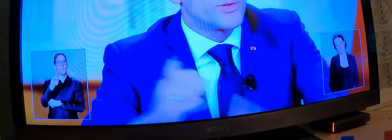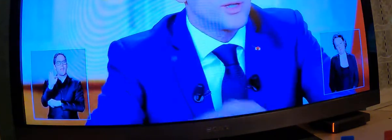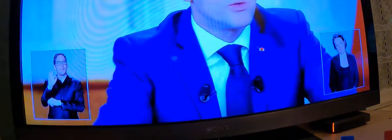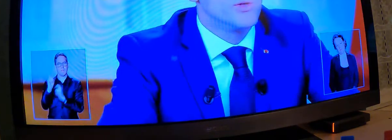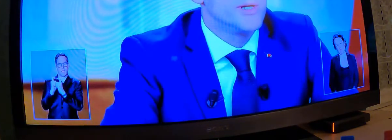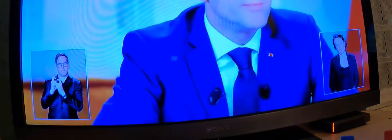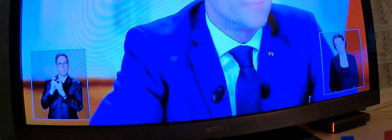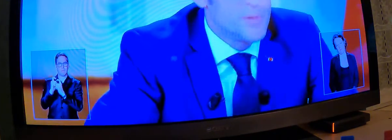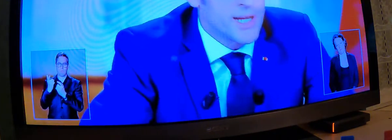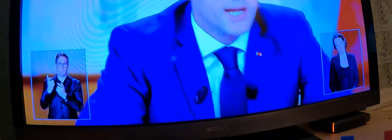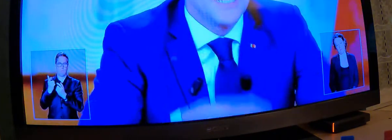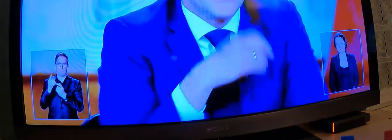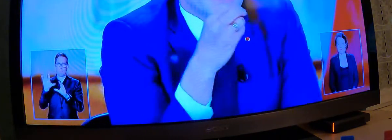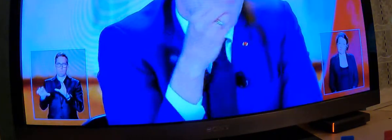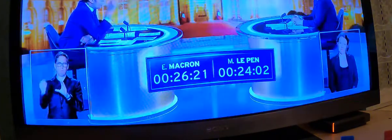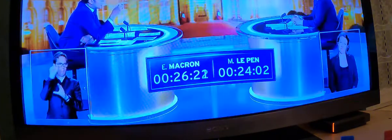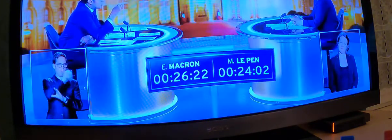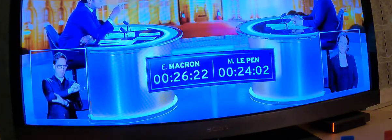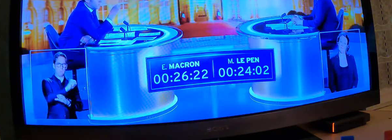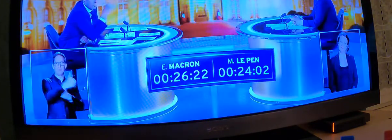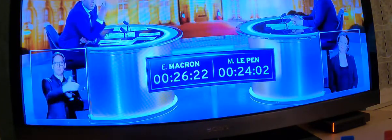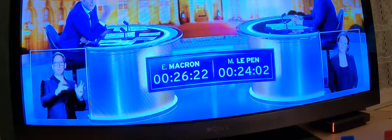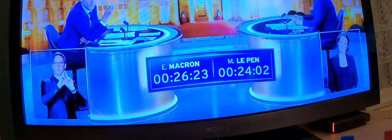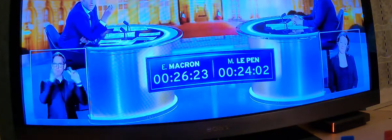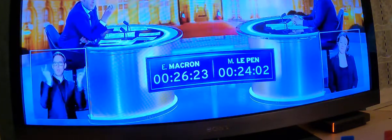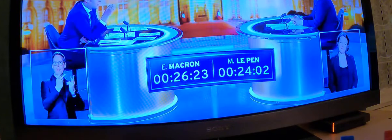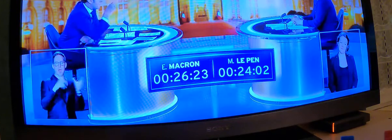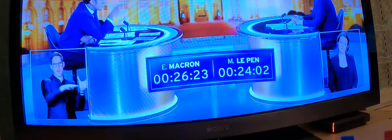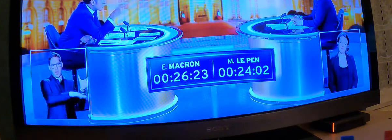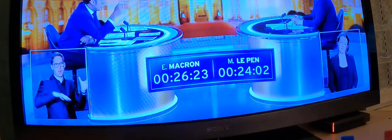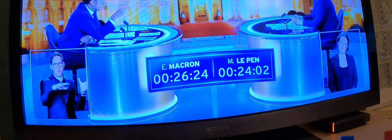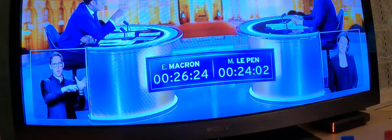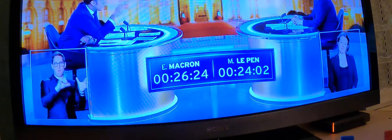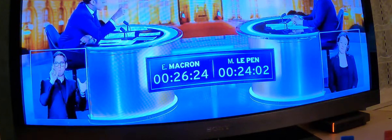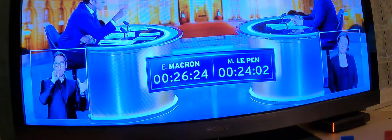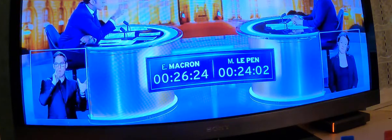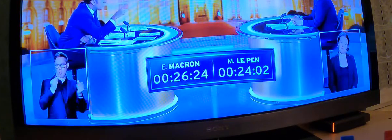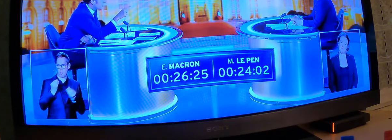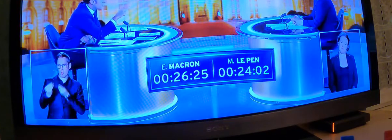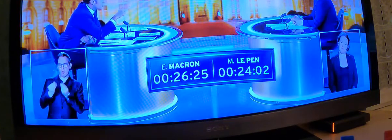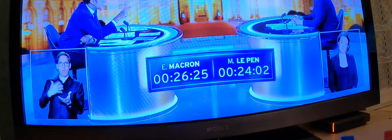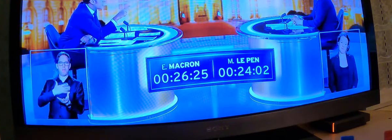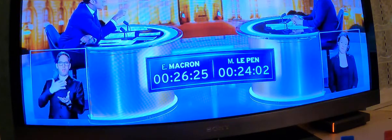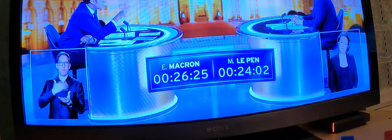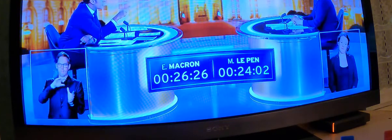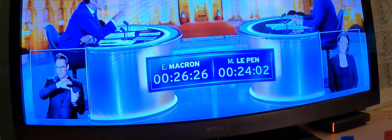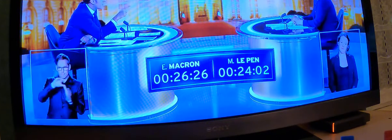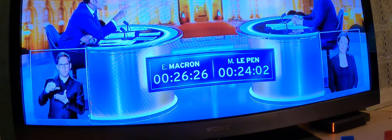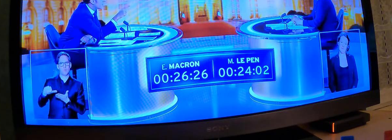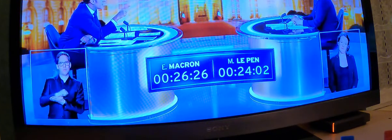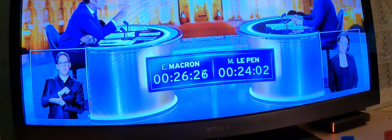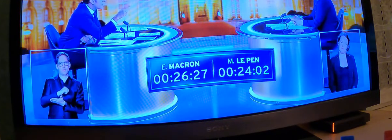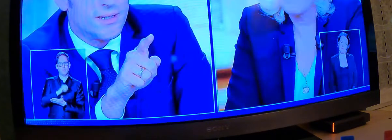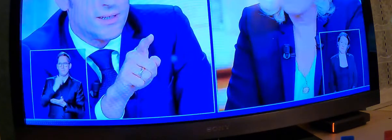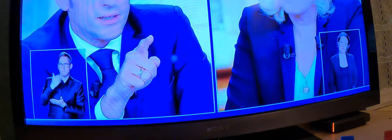Eux doivent rentrer dans le système général. Pourquoi je fais ça? Pour pouvoir financer les progrès. Parce qu'on va y revenir. Vous ne m'expliquez jamais comment vous financez vos